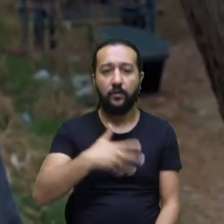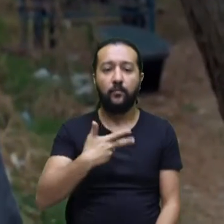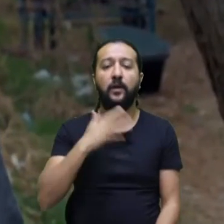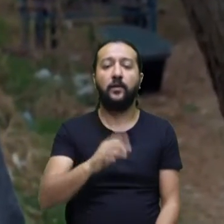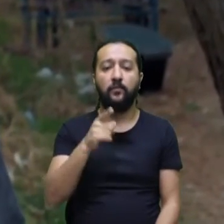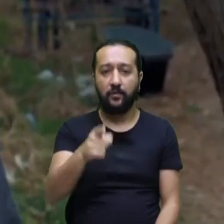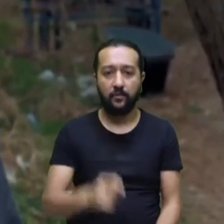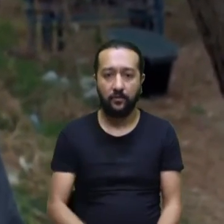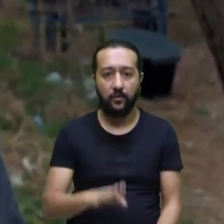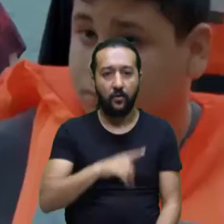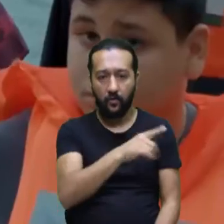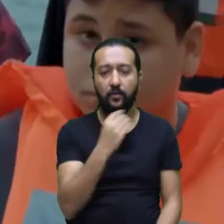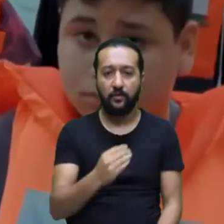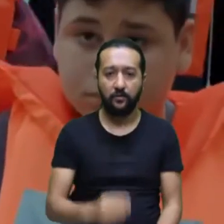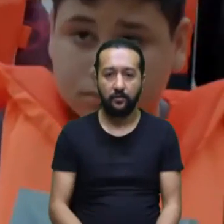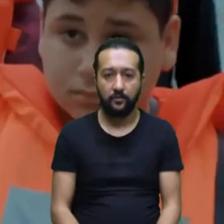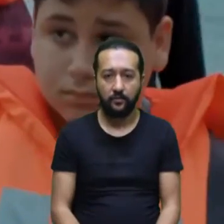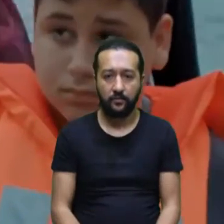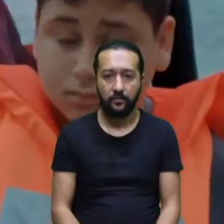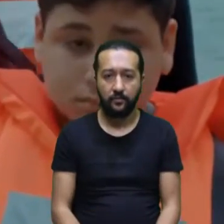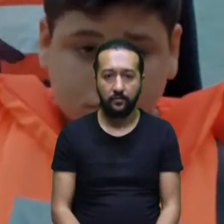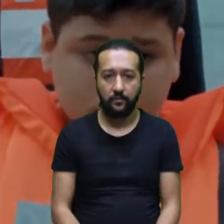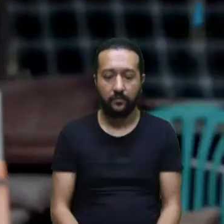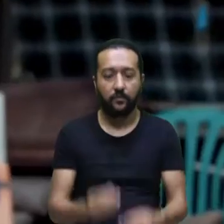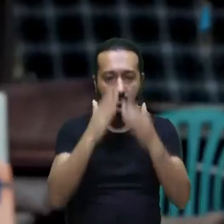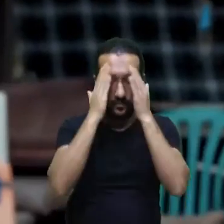etme, o iyi.